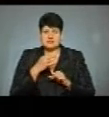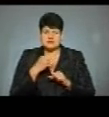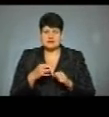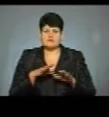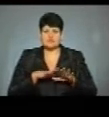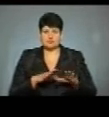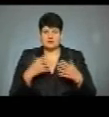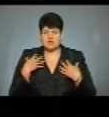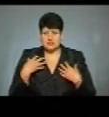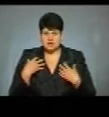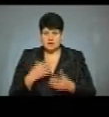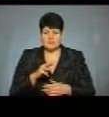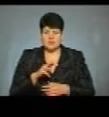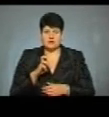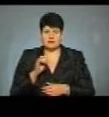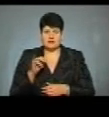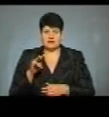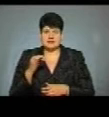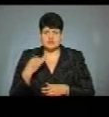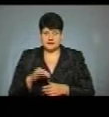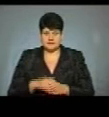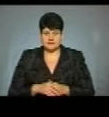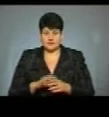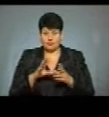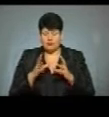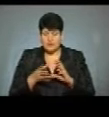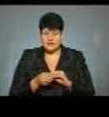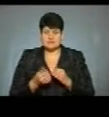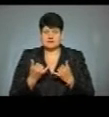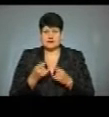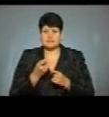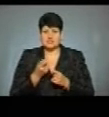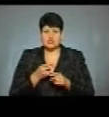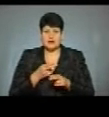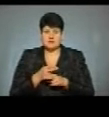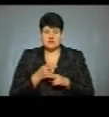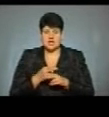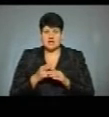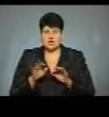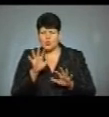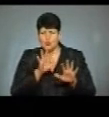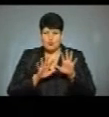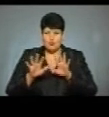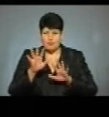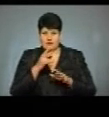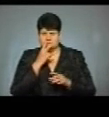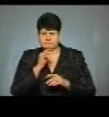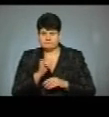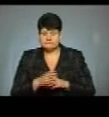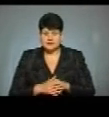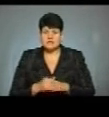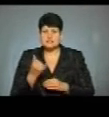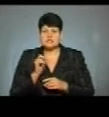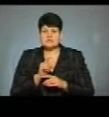начальника Нацполіції області Михайло Білецький. В принципі, зараз нам трішки заважає туман, видимість впала. Зараз у нас